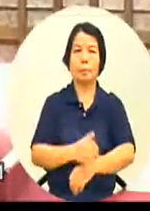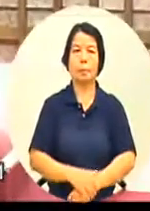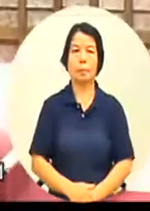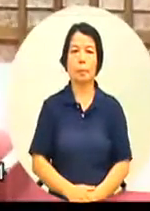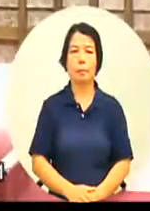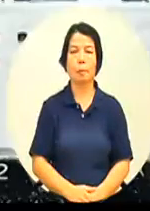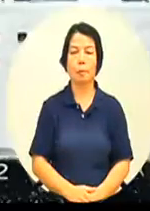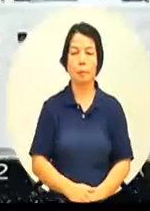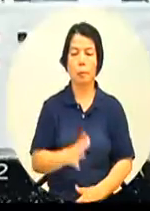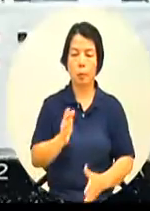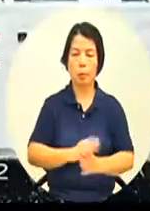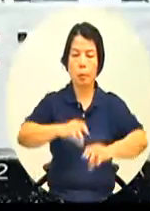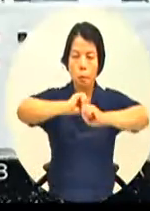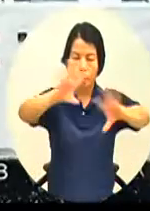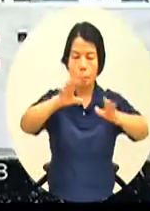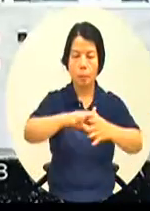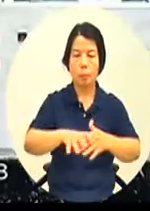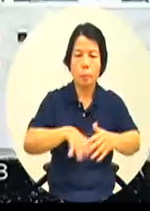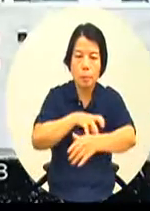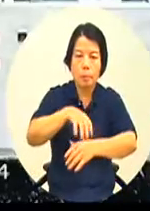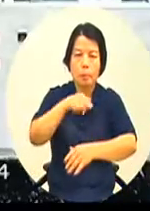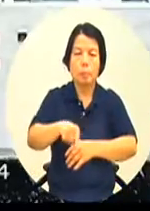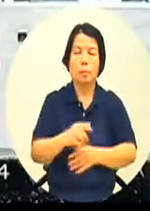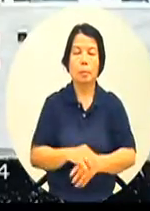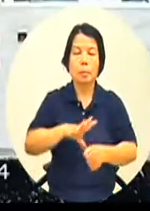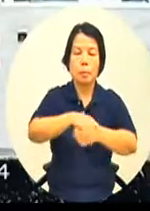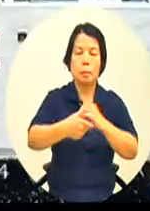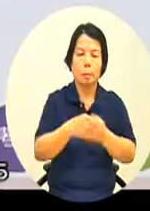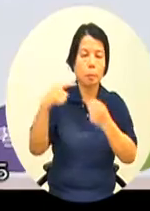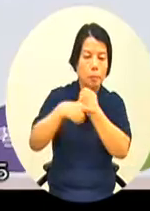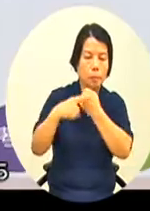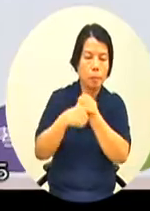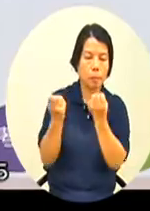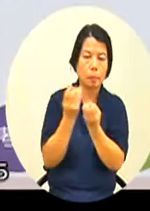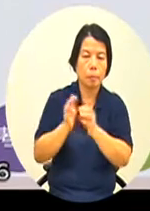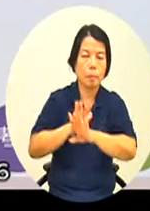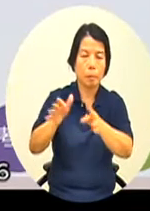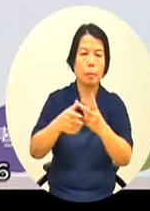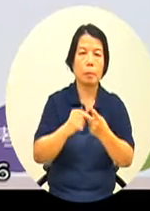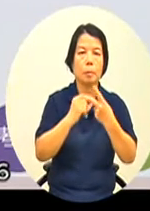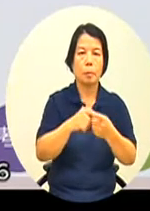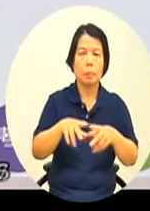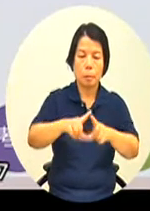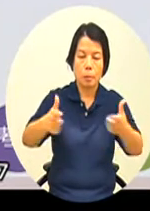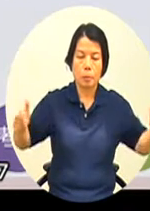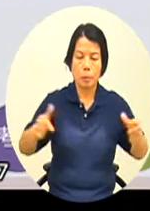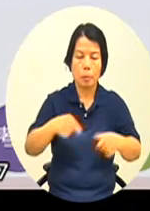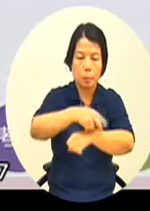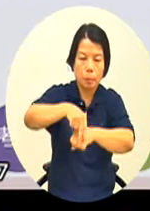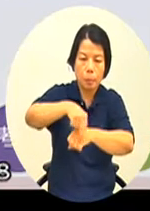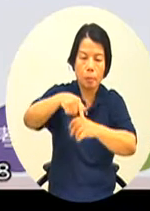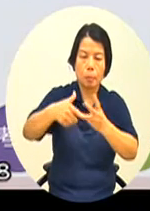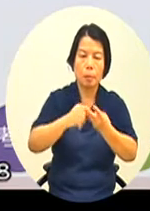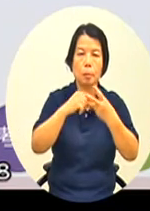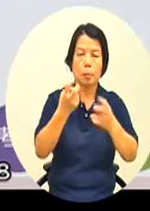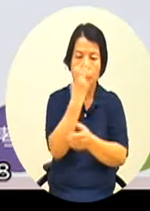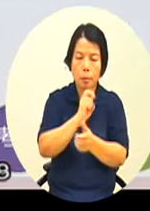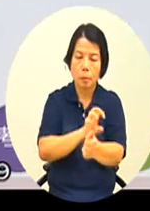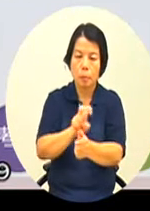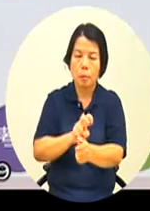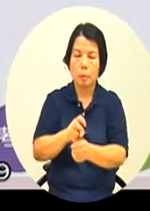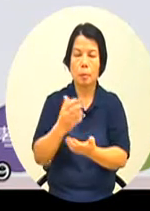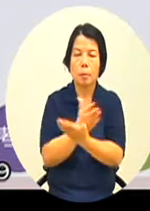那我们简报的内容包括研究发展、综合计划、管制